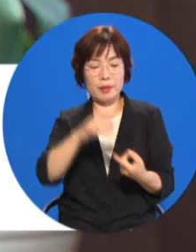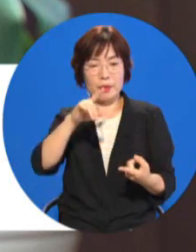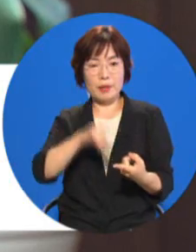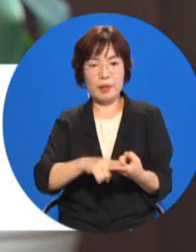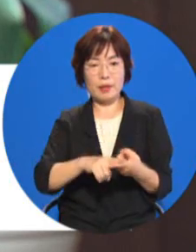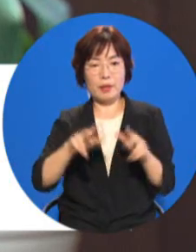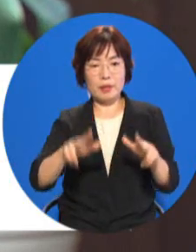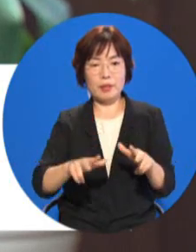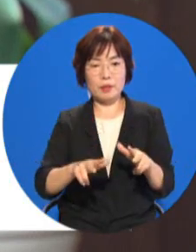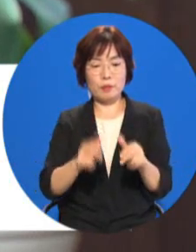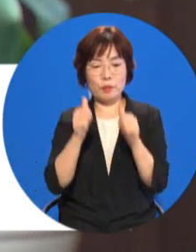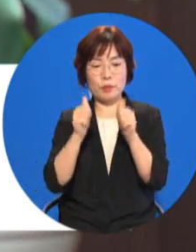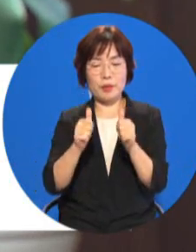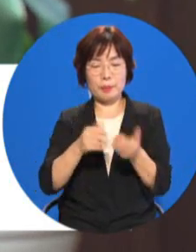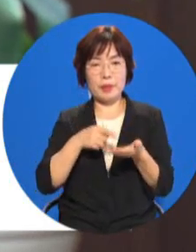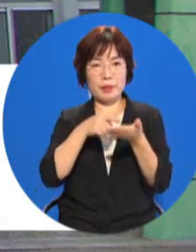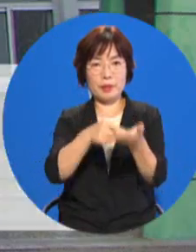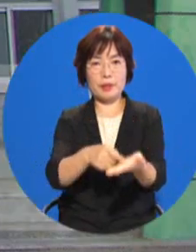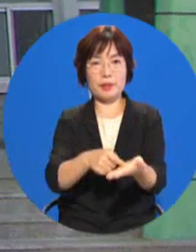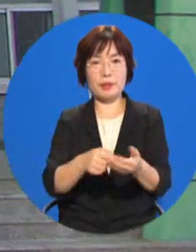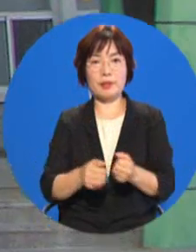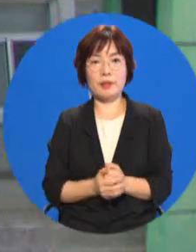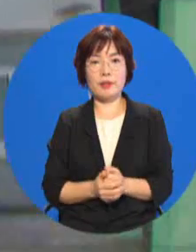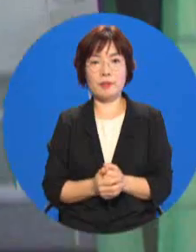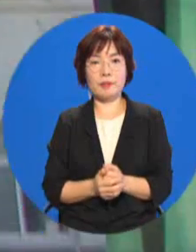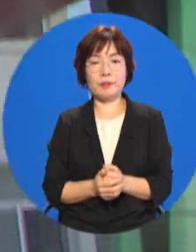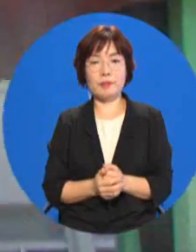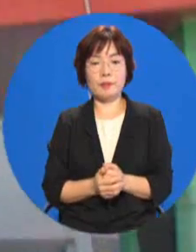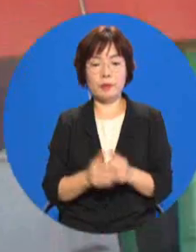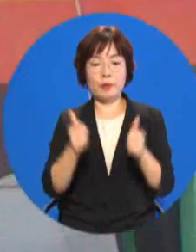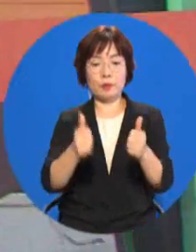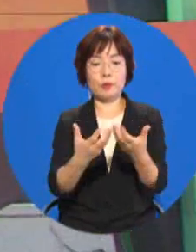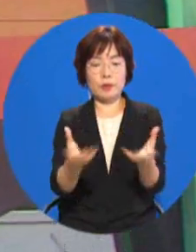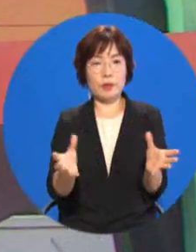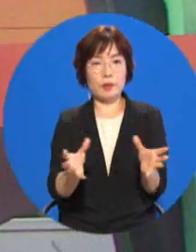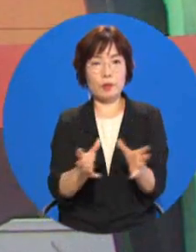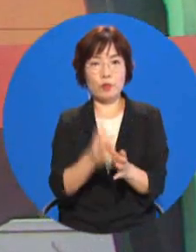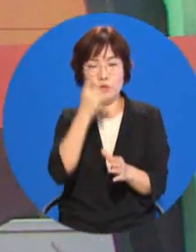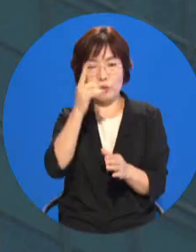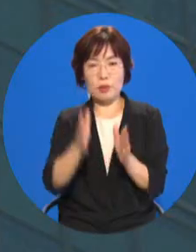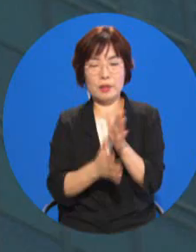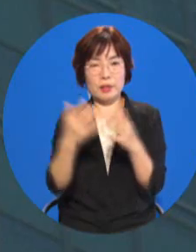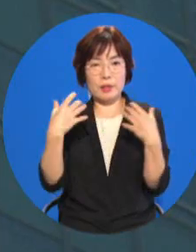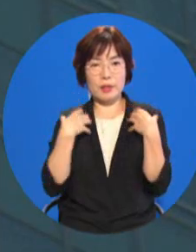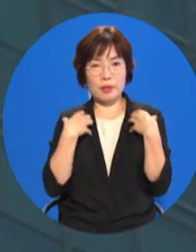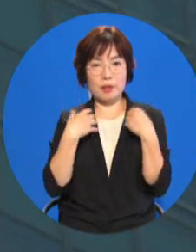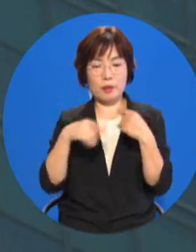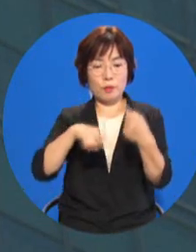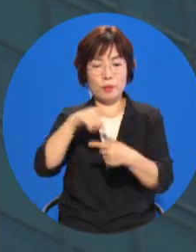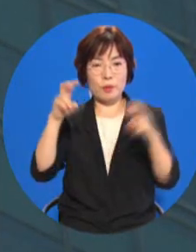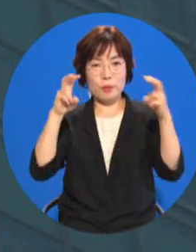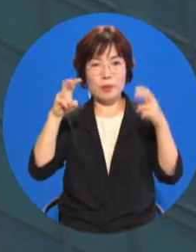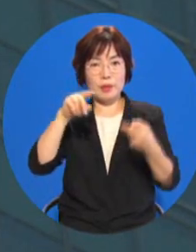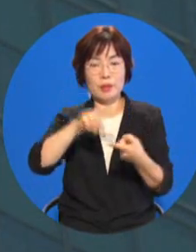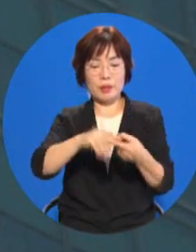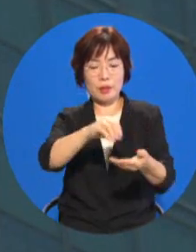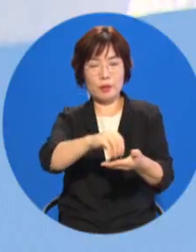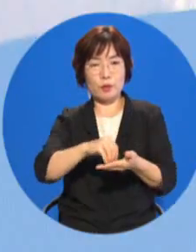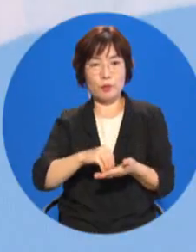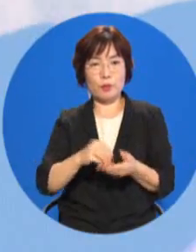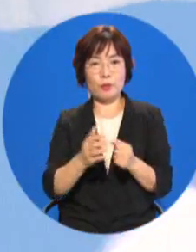따라서 현재 중재를 하게 된 것입니다. 대한상사중재원은 순천시의 반대 신청과 앞서 지난 3월 운영사가